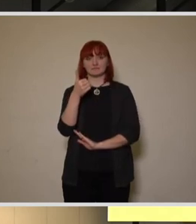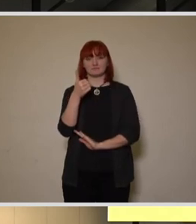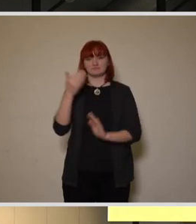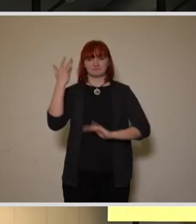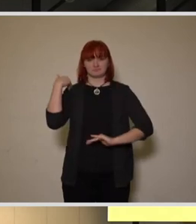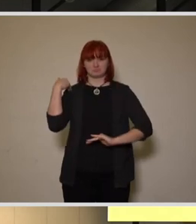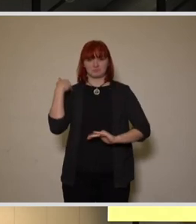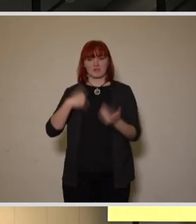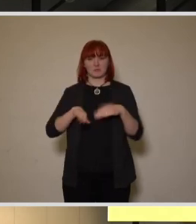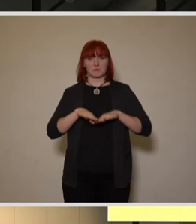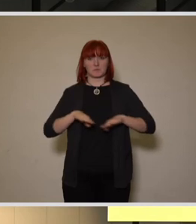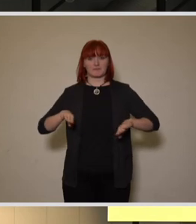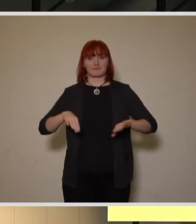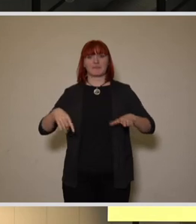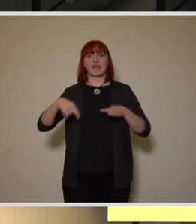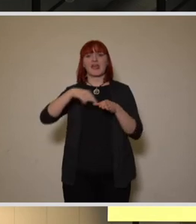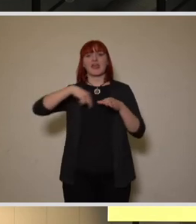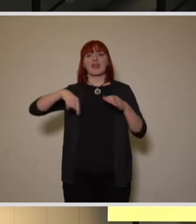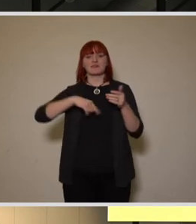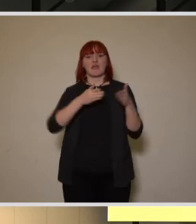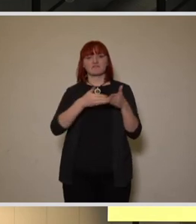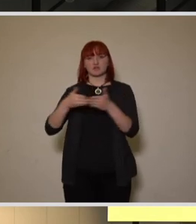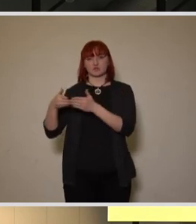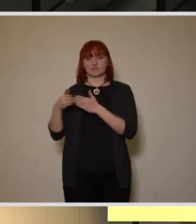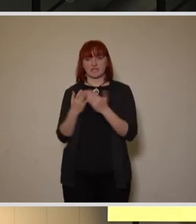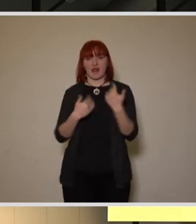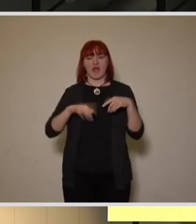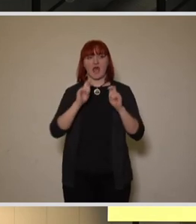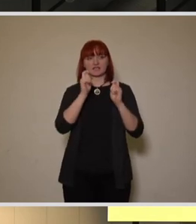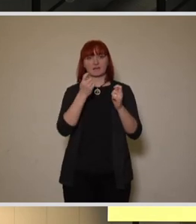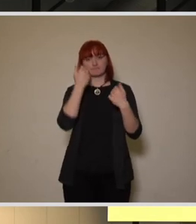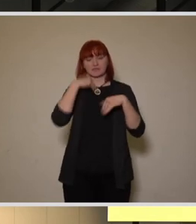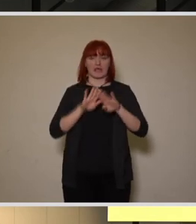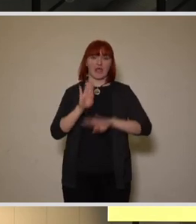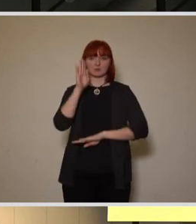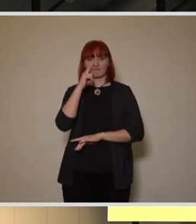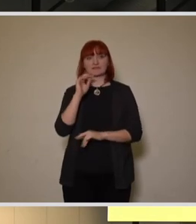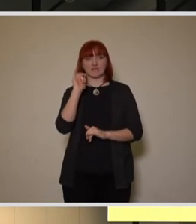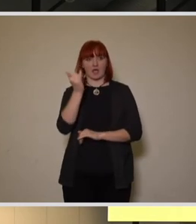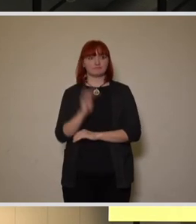ursprünglichen interfraktionellen Antrages und bitte Sie um Ihr Handzeichen, wenn Sie diesem die Zustimmung erteilen.